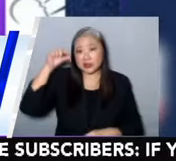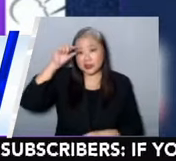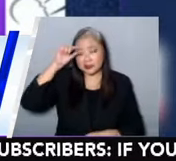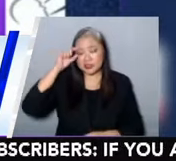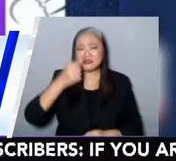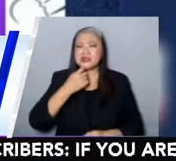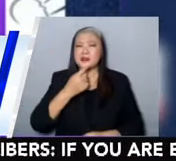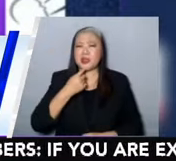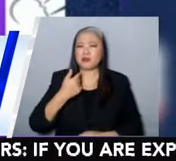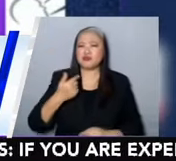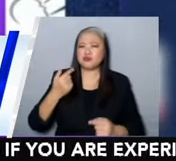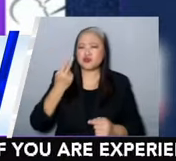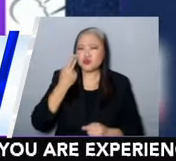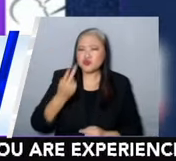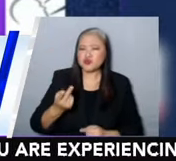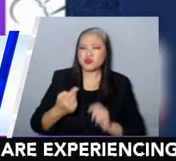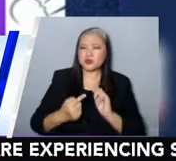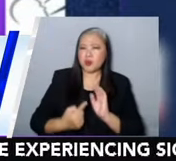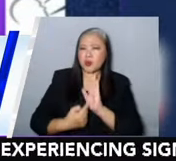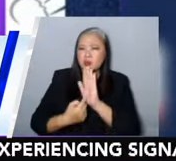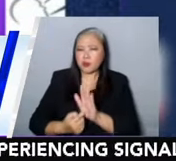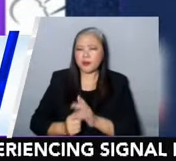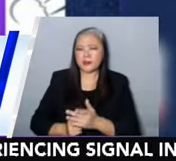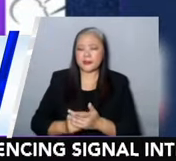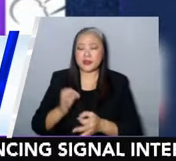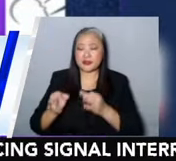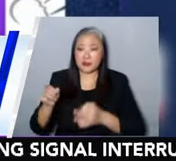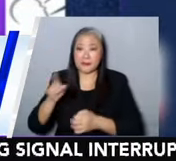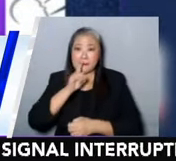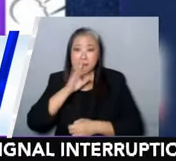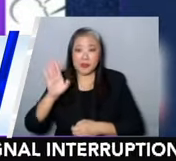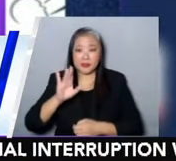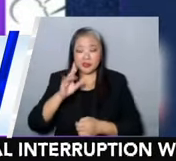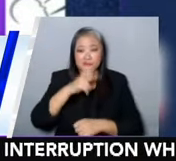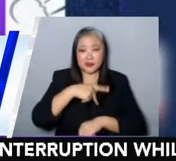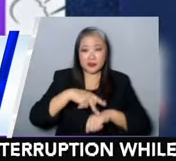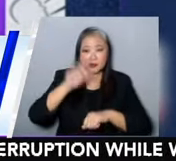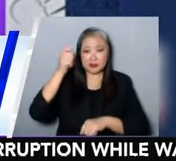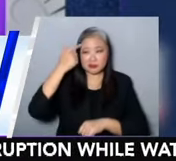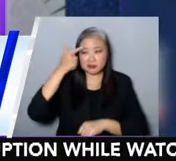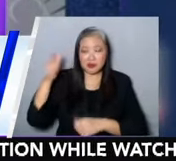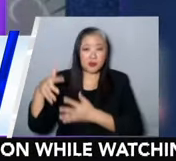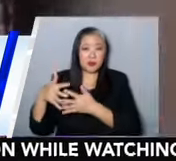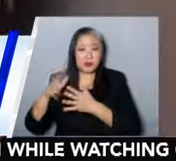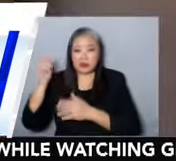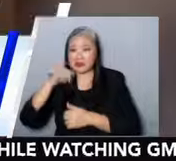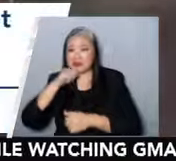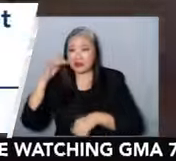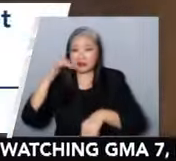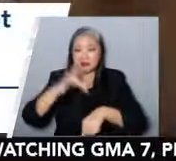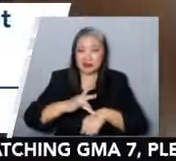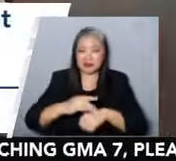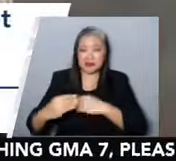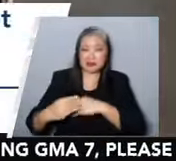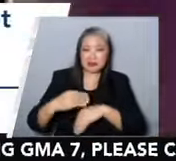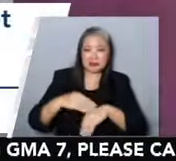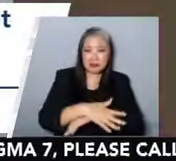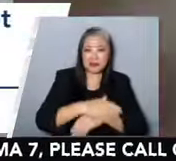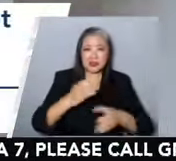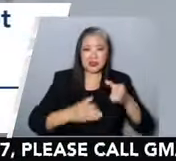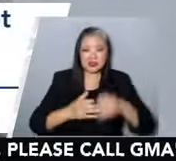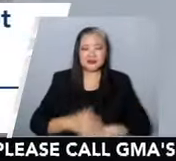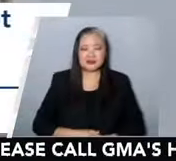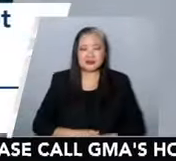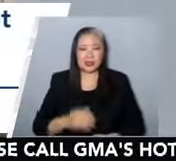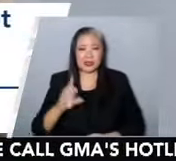may papangako ng gobyerno na hindi makikialam ang Amerika sa kanyang mga kaso. Si Justice Secretary Jesus Crispin Remulla naman, sinabing hindi